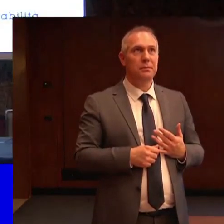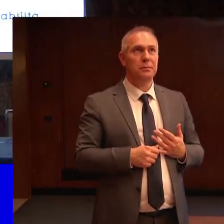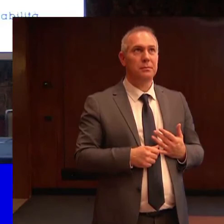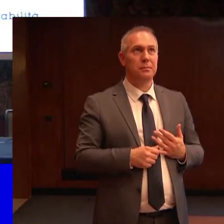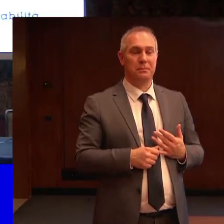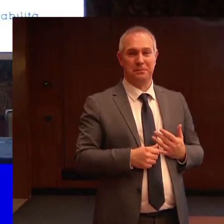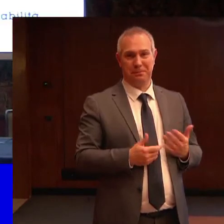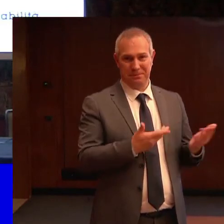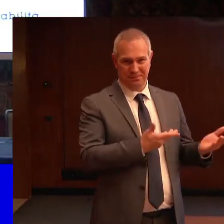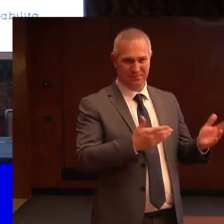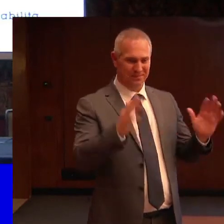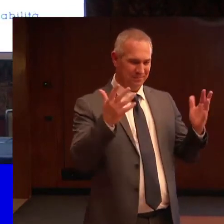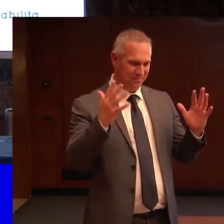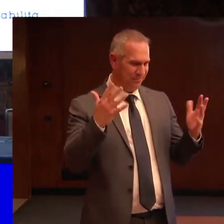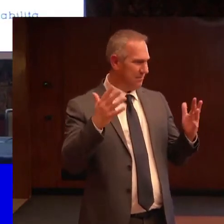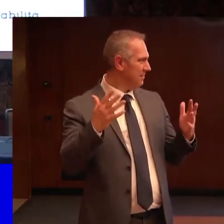Ecco, potremmo